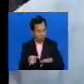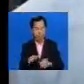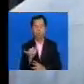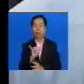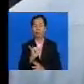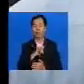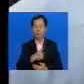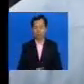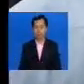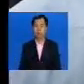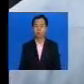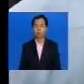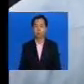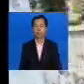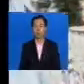องด้วย